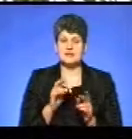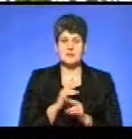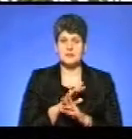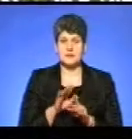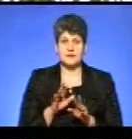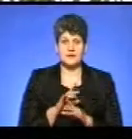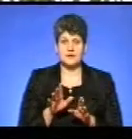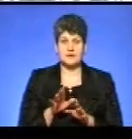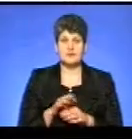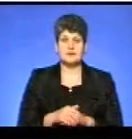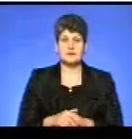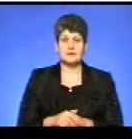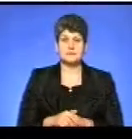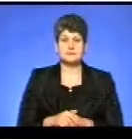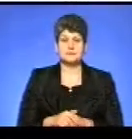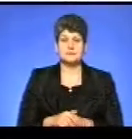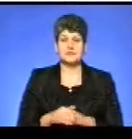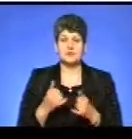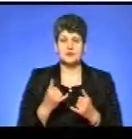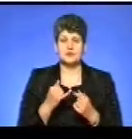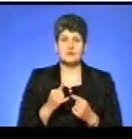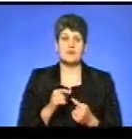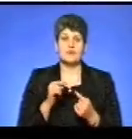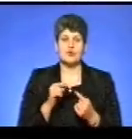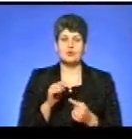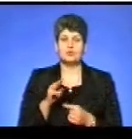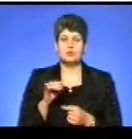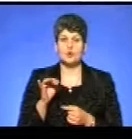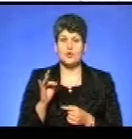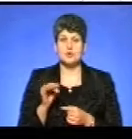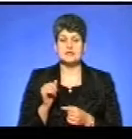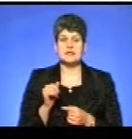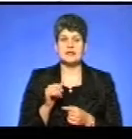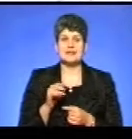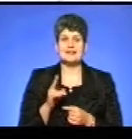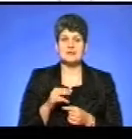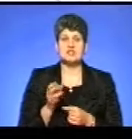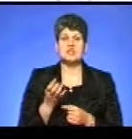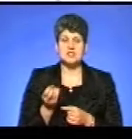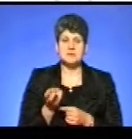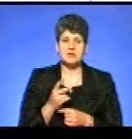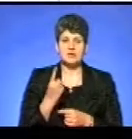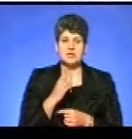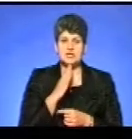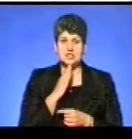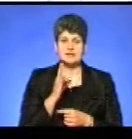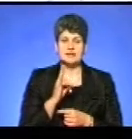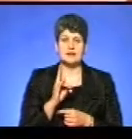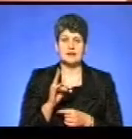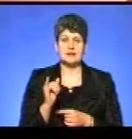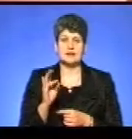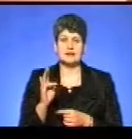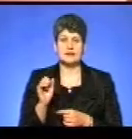має бути, це беззажит. Сьогодні до протитуберкульозного диспансеру звернулася ще одна жителька села Кобиловолоки Наталія